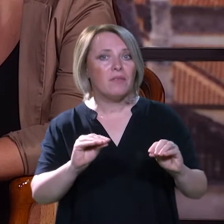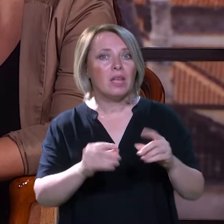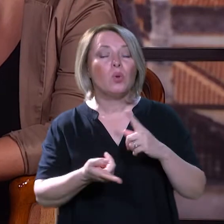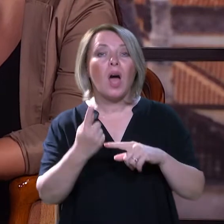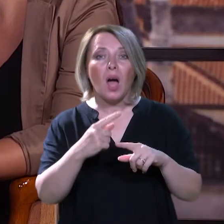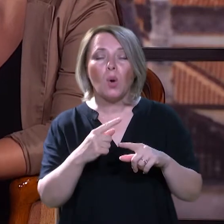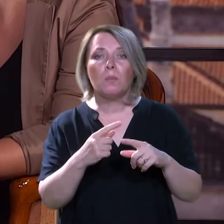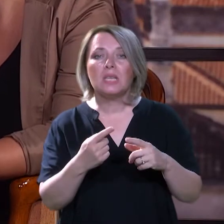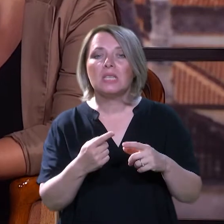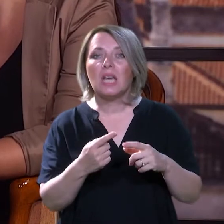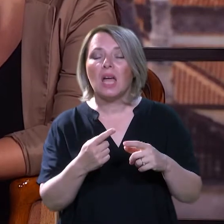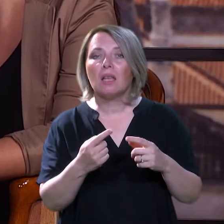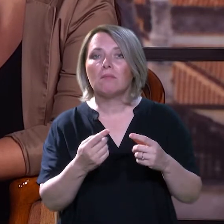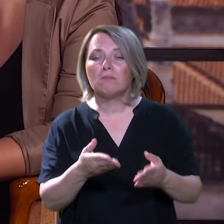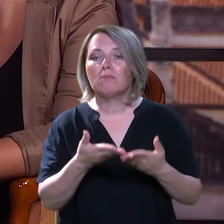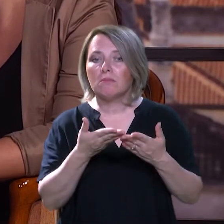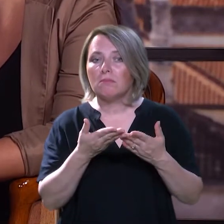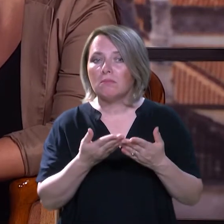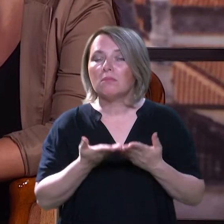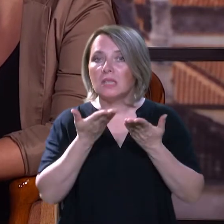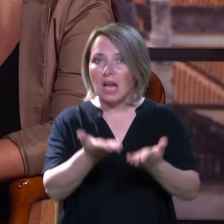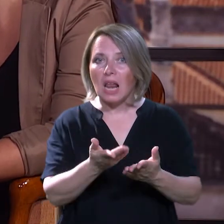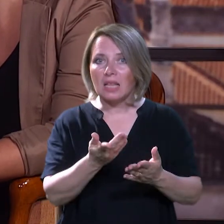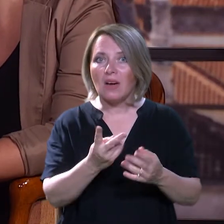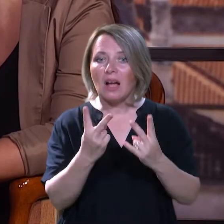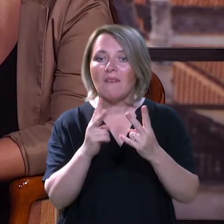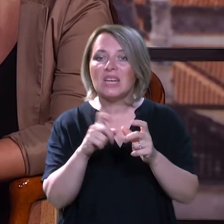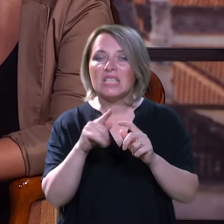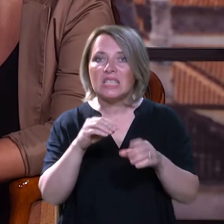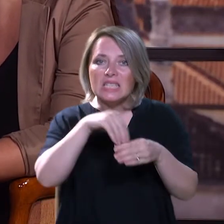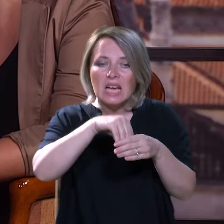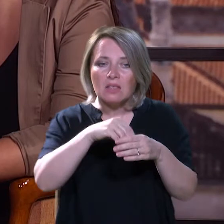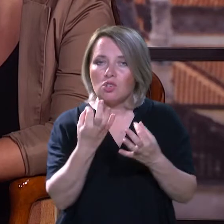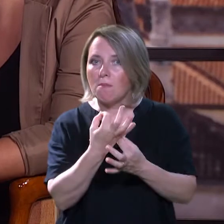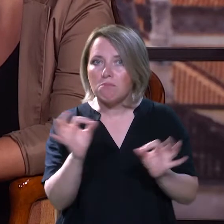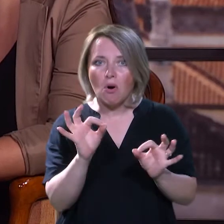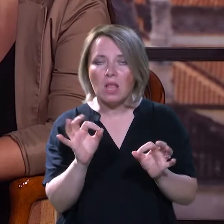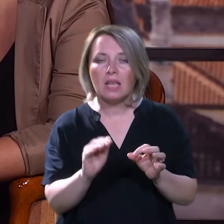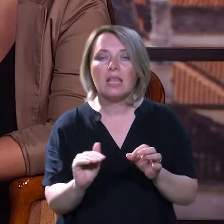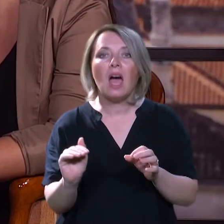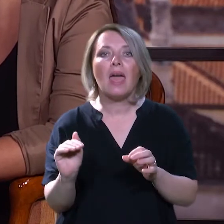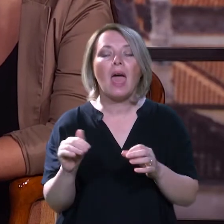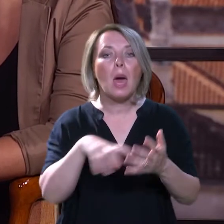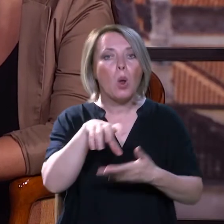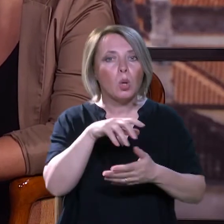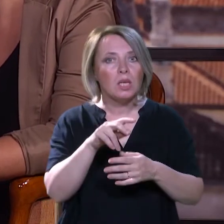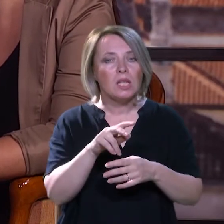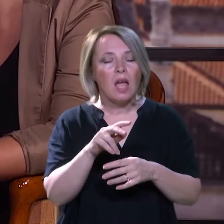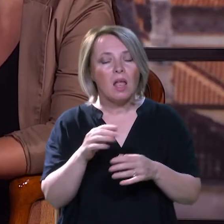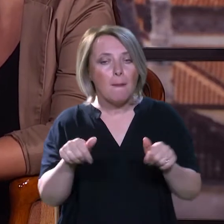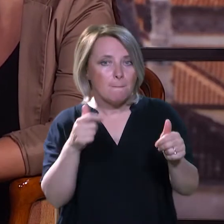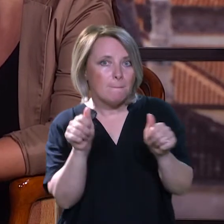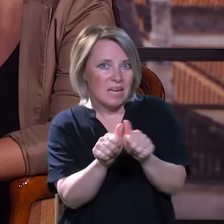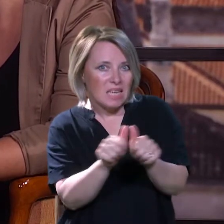tome, ako bi se i davo takav neka vrsta sadržaja, da onda uvijek bolje naravno da je roditelj u blizini kako bi